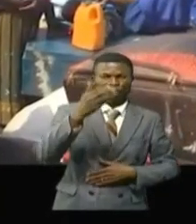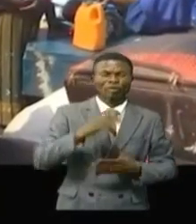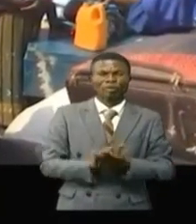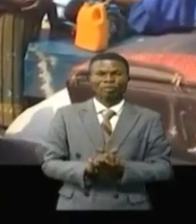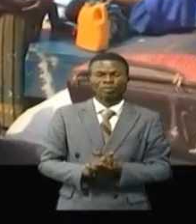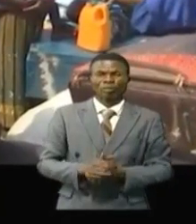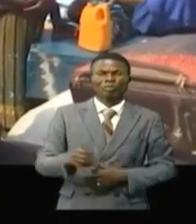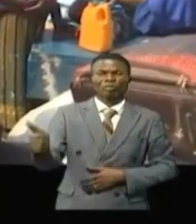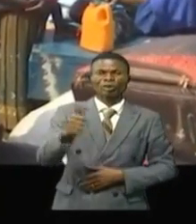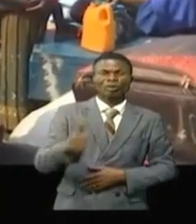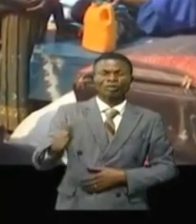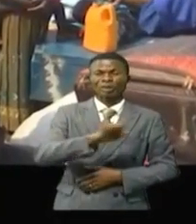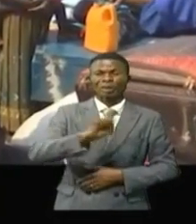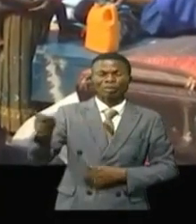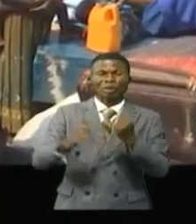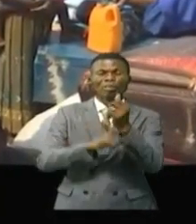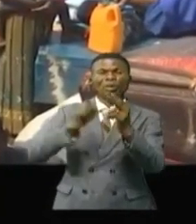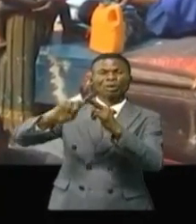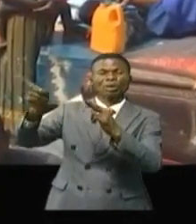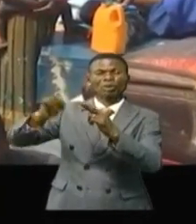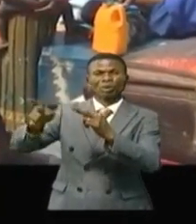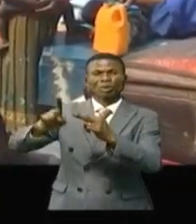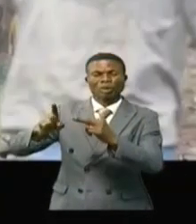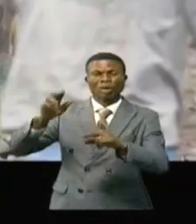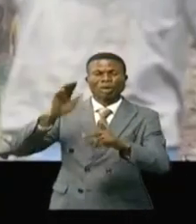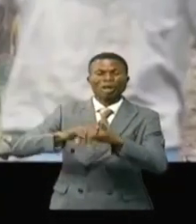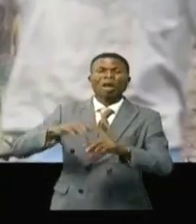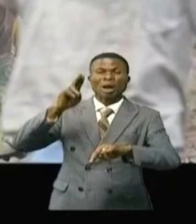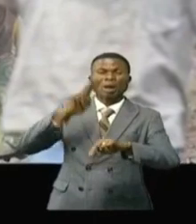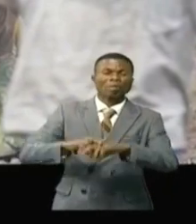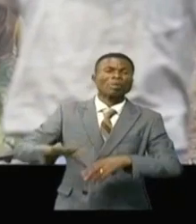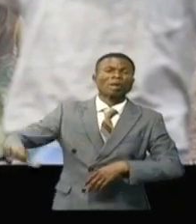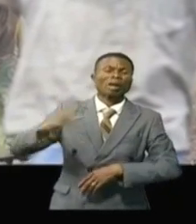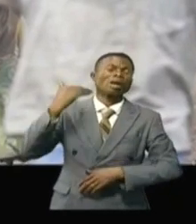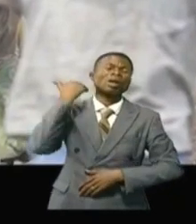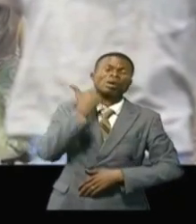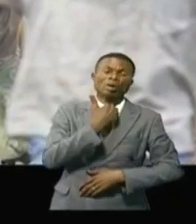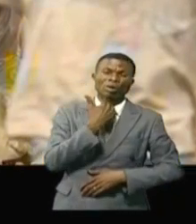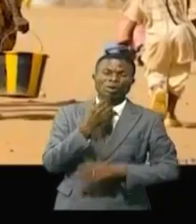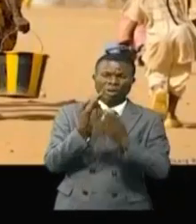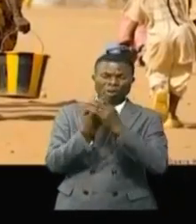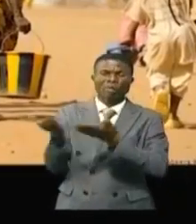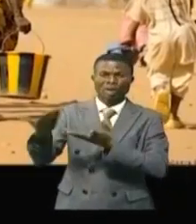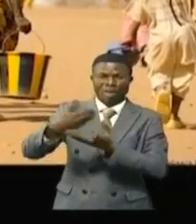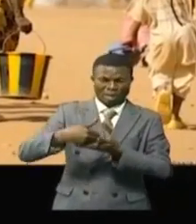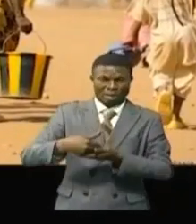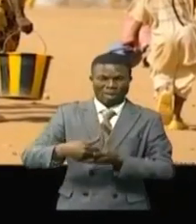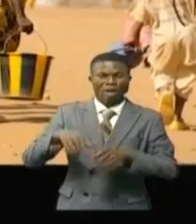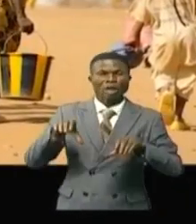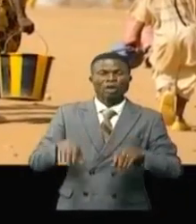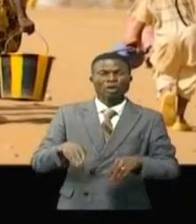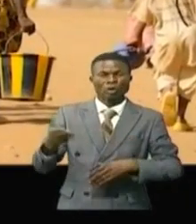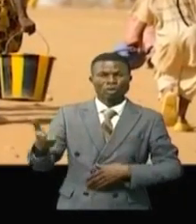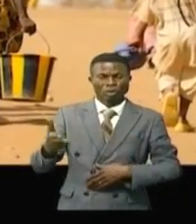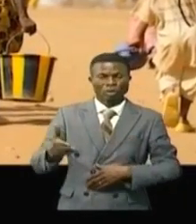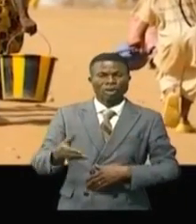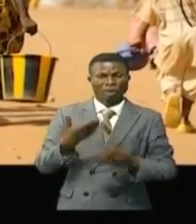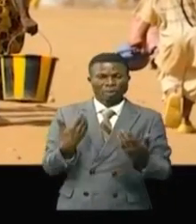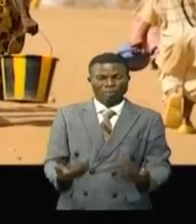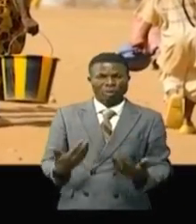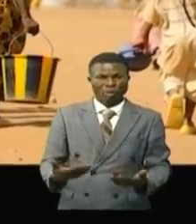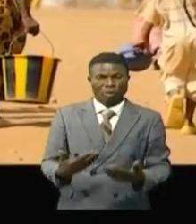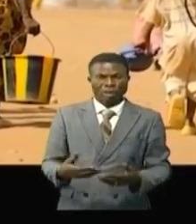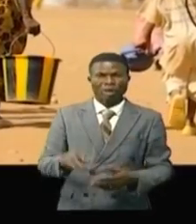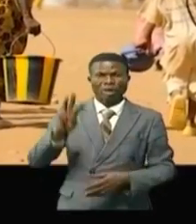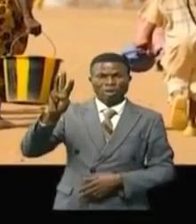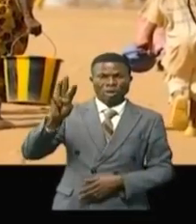de 21 000 réfugiés congolais exilés en Ouganda sont en train de regagner leur pays d'origine. Ces derniers temps, le site de